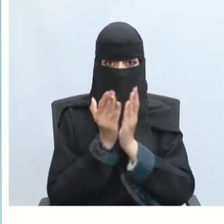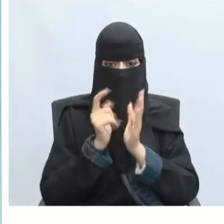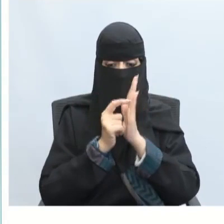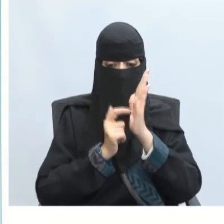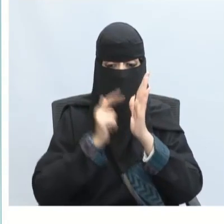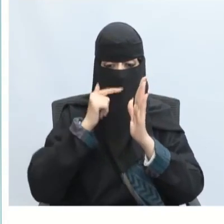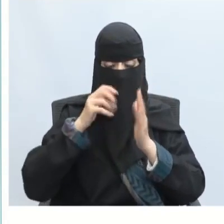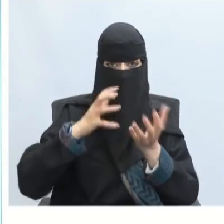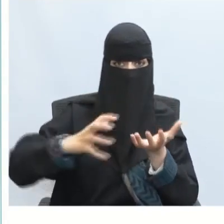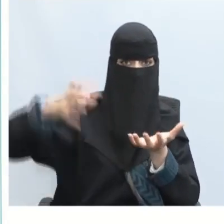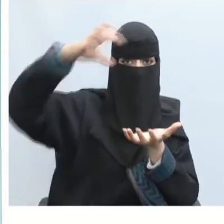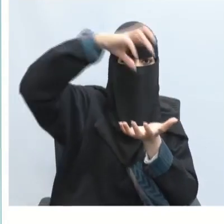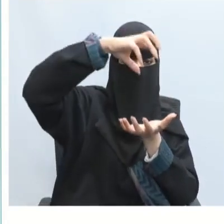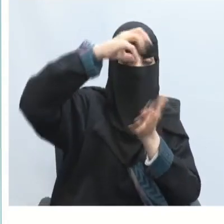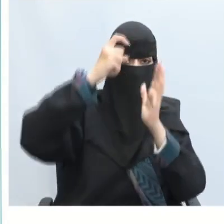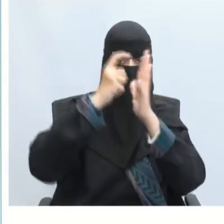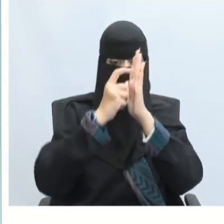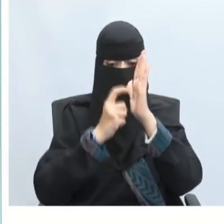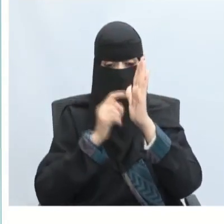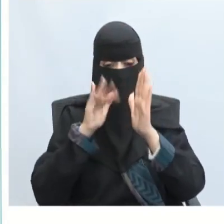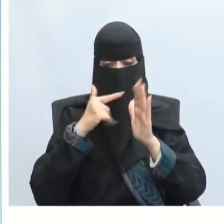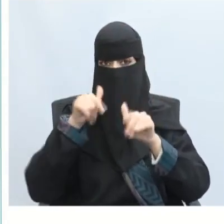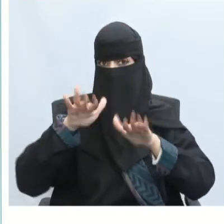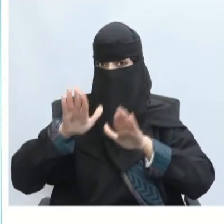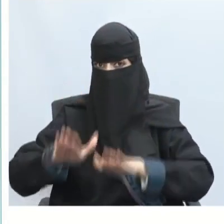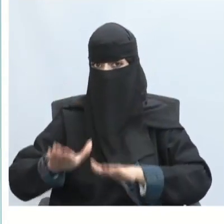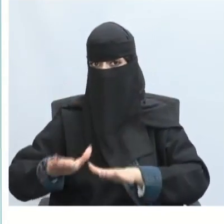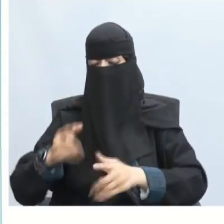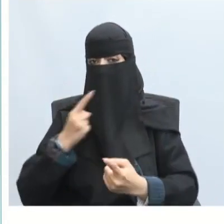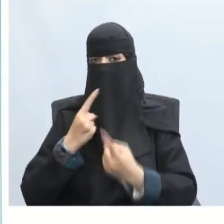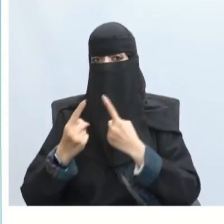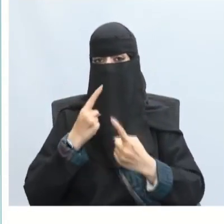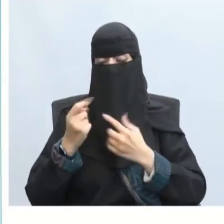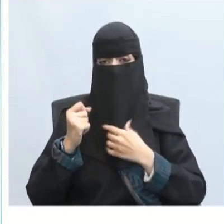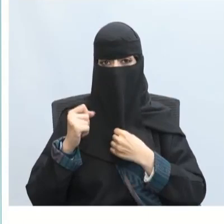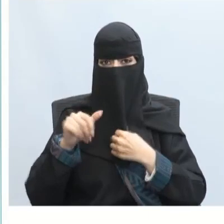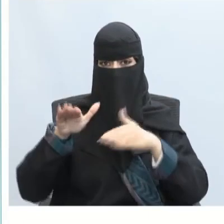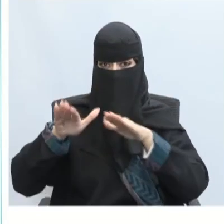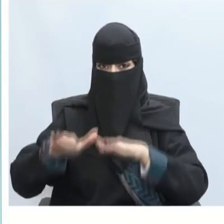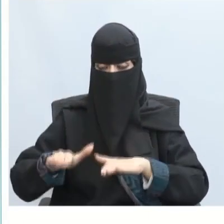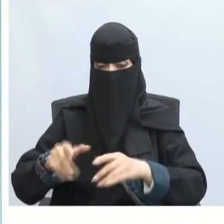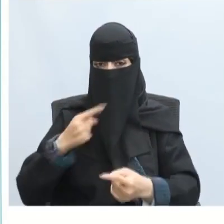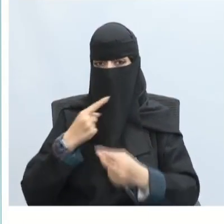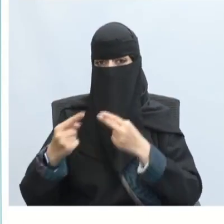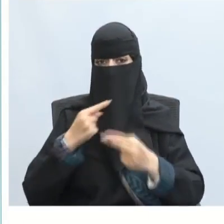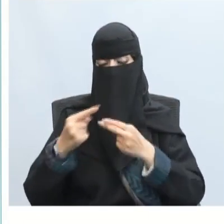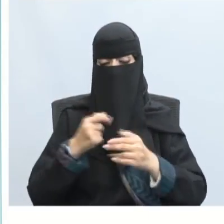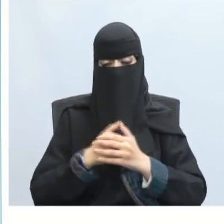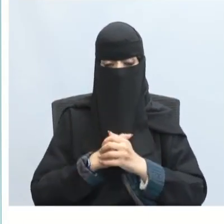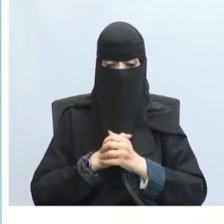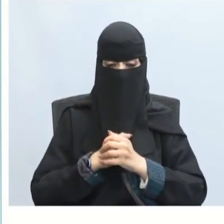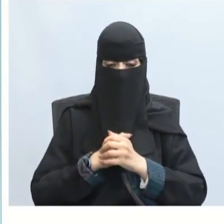النظام السلطه التنظيميه مجلس الشورى هذا اللي يدرس النظام تدرس النظام السلطه